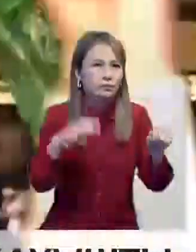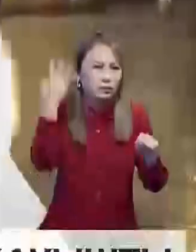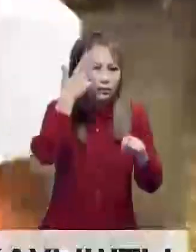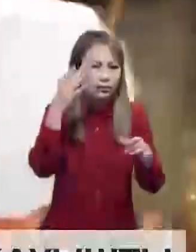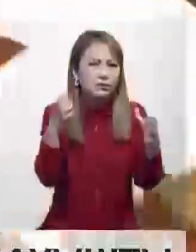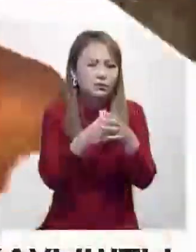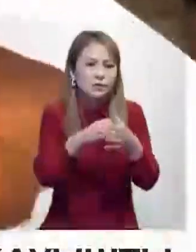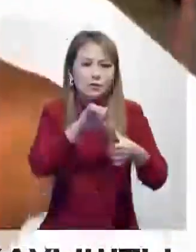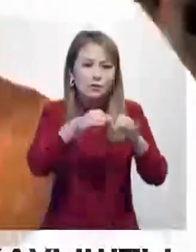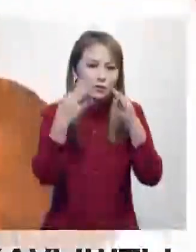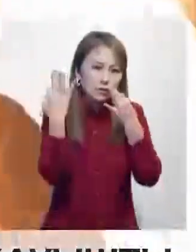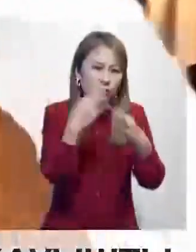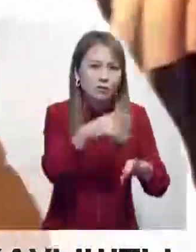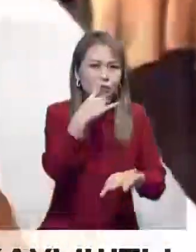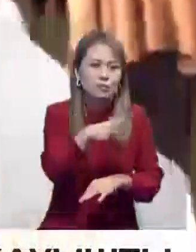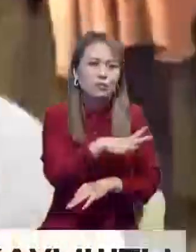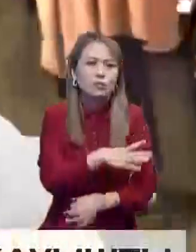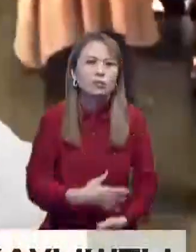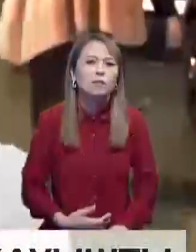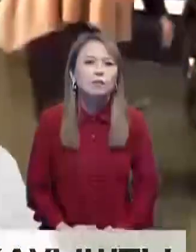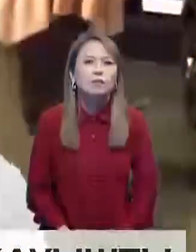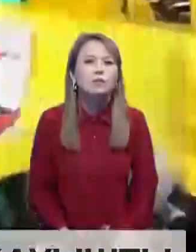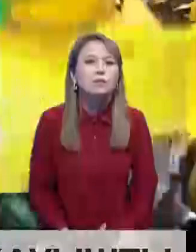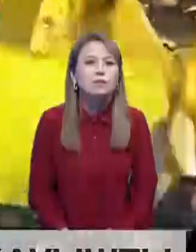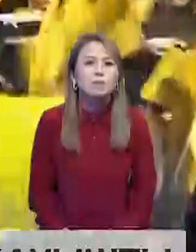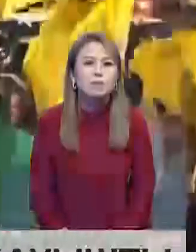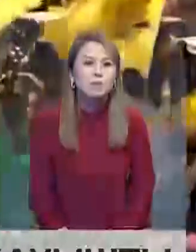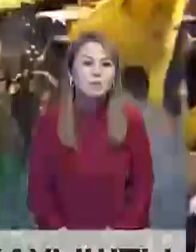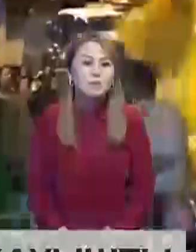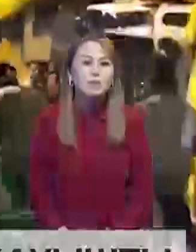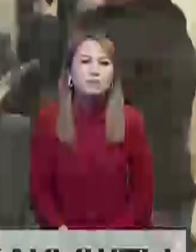мақсаты барлық тұтқынды бостандыққа шығару екенін айтқан болатын.